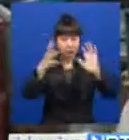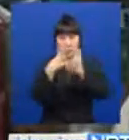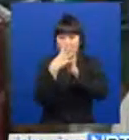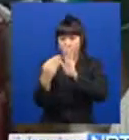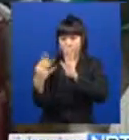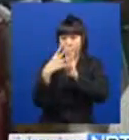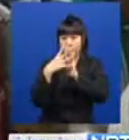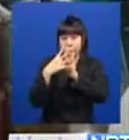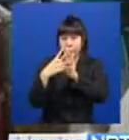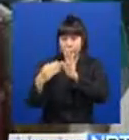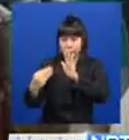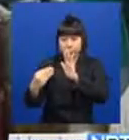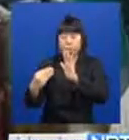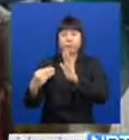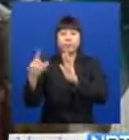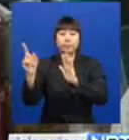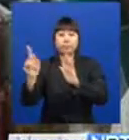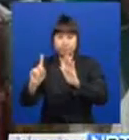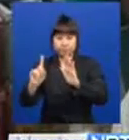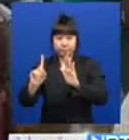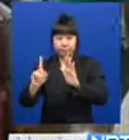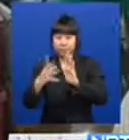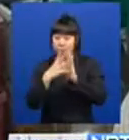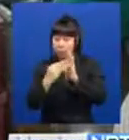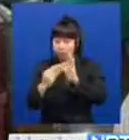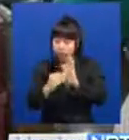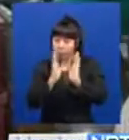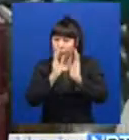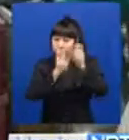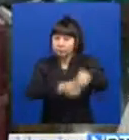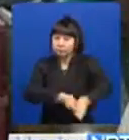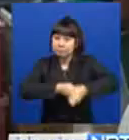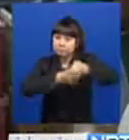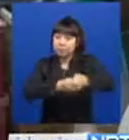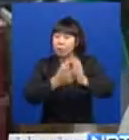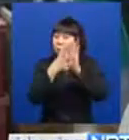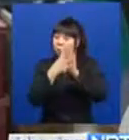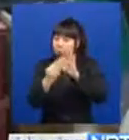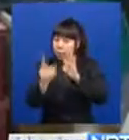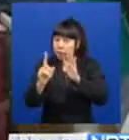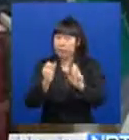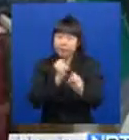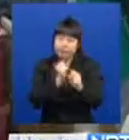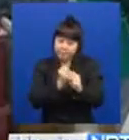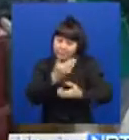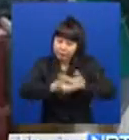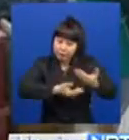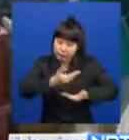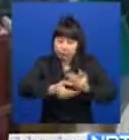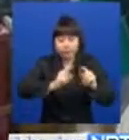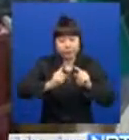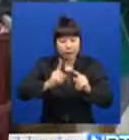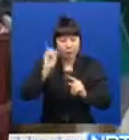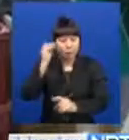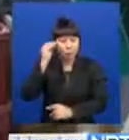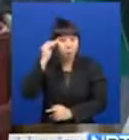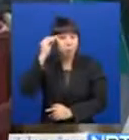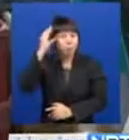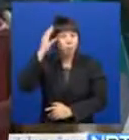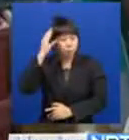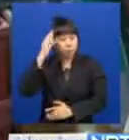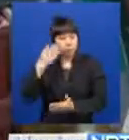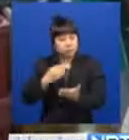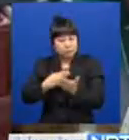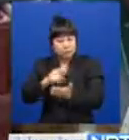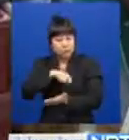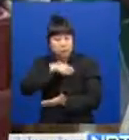มพวกเกษตรกรเกี่ยวกับเรื่องการทำตลาดให้รู้ในเรื่องของต้นทุนการ